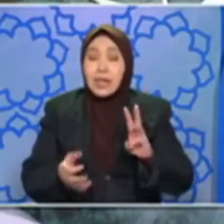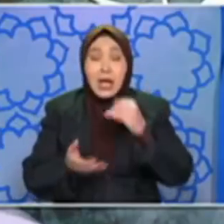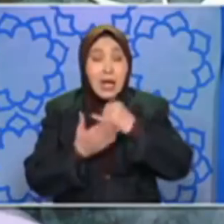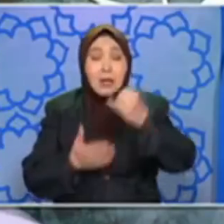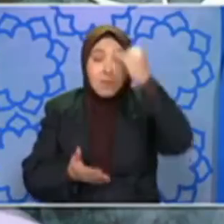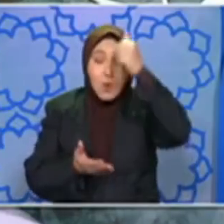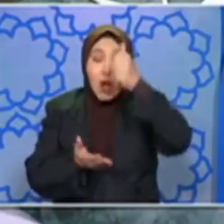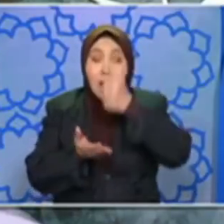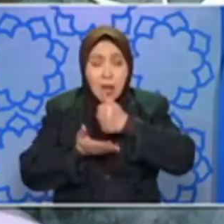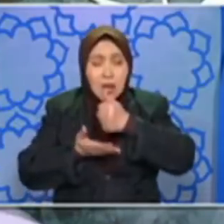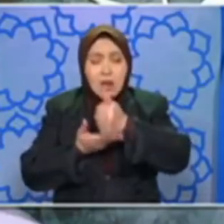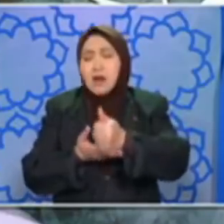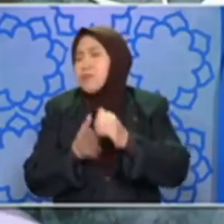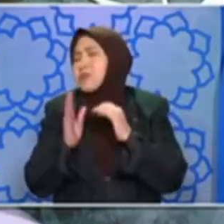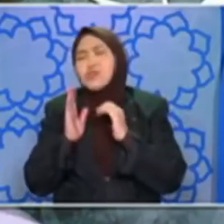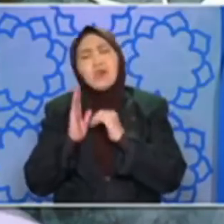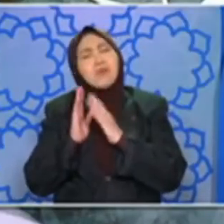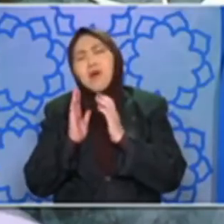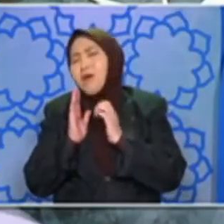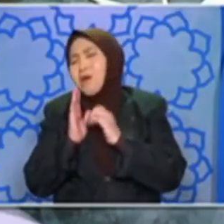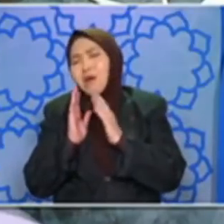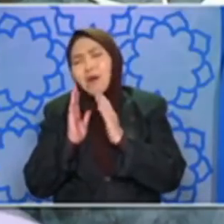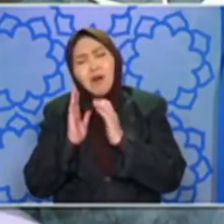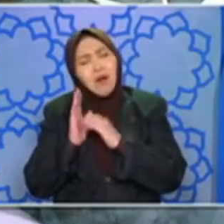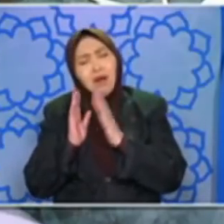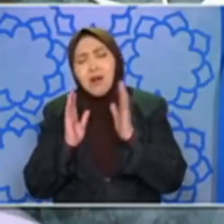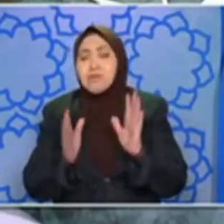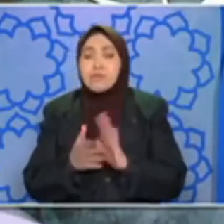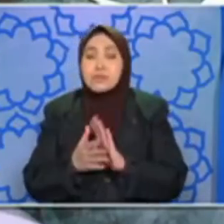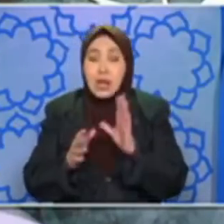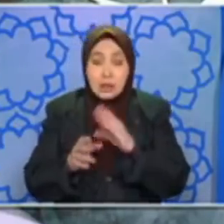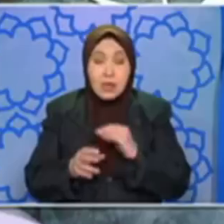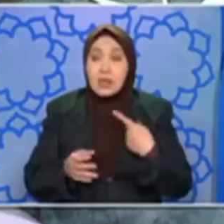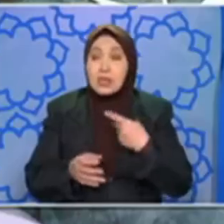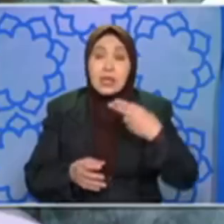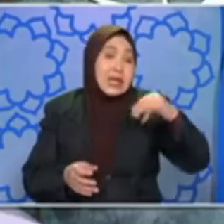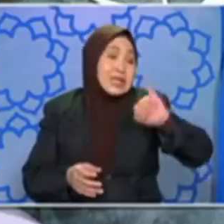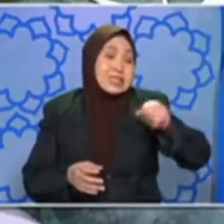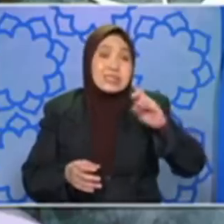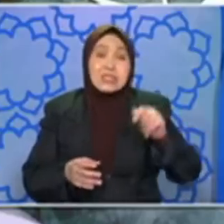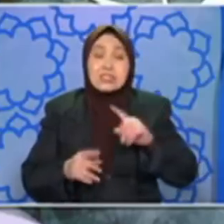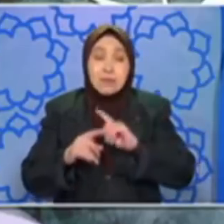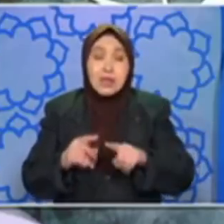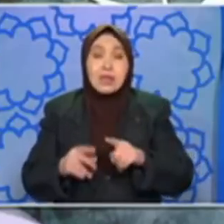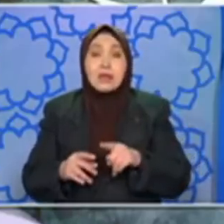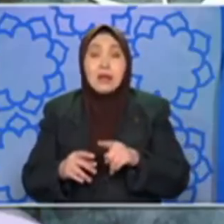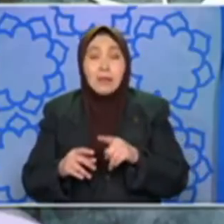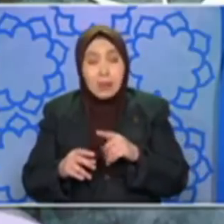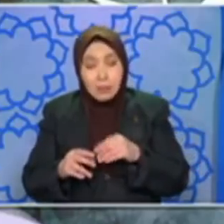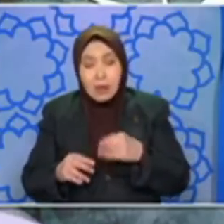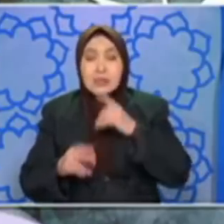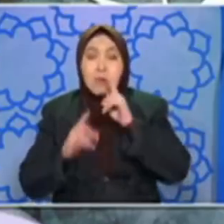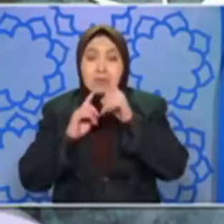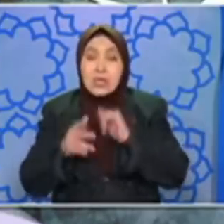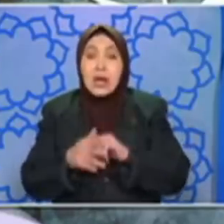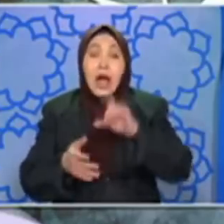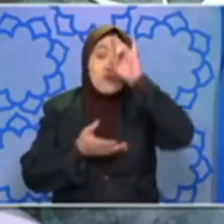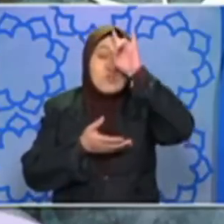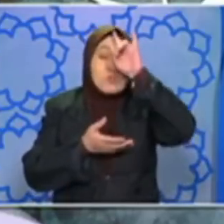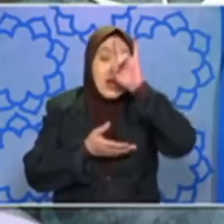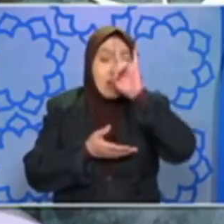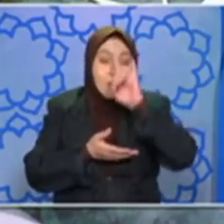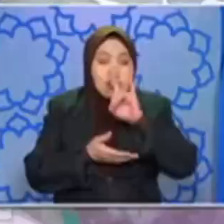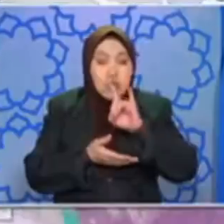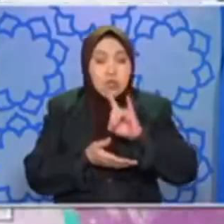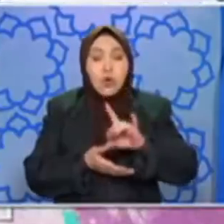Ya. Masya-Allah. Baik, kita baca ayat 36 Hijaz tapi mujawab sikitlah insya-Allah. أعوذ بالله من الشيطان الرجيم